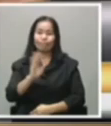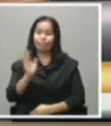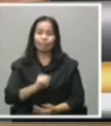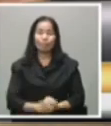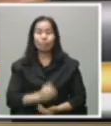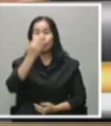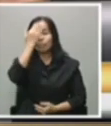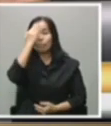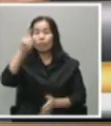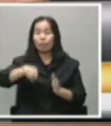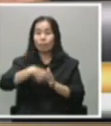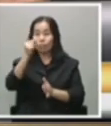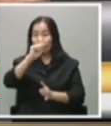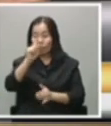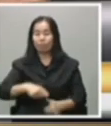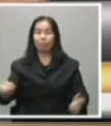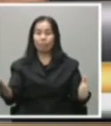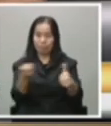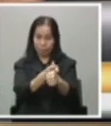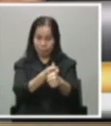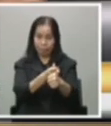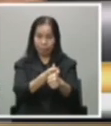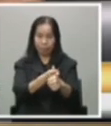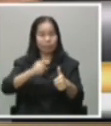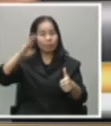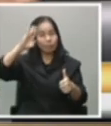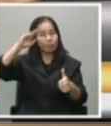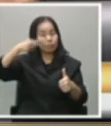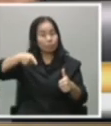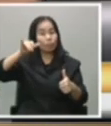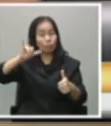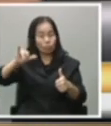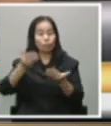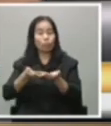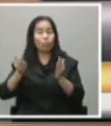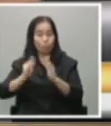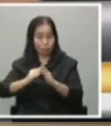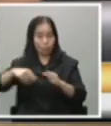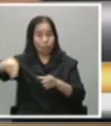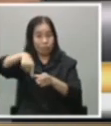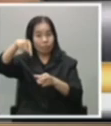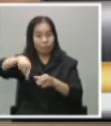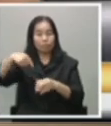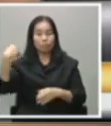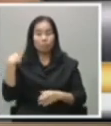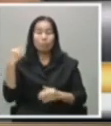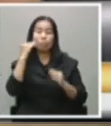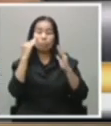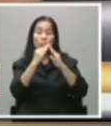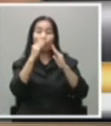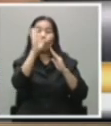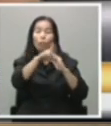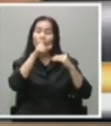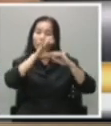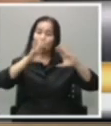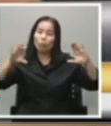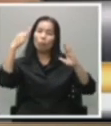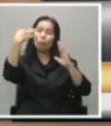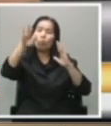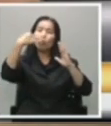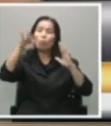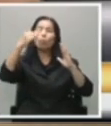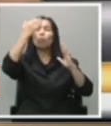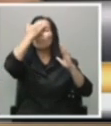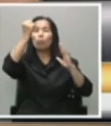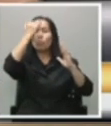ข้อหนึ่งพลเอกประยุทธ์จันทร์โอชาและครอบครัวได้ใช้บ้านพักอาศัยท